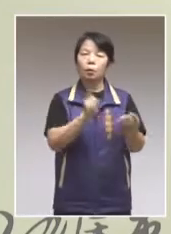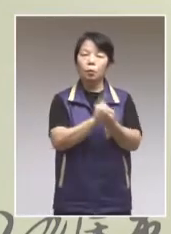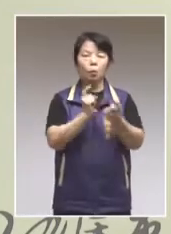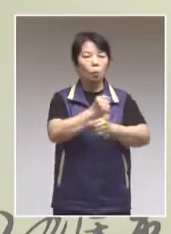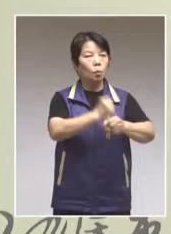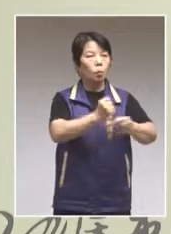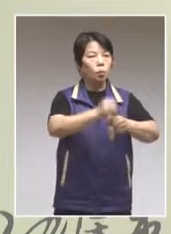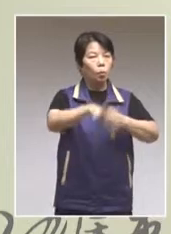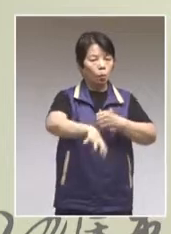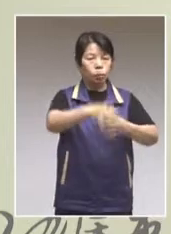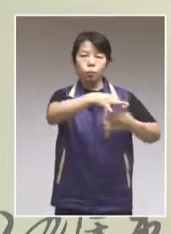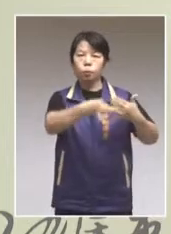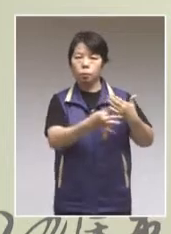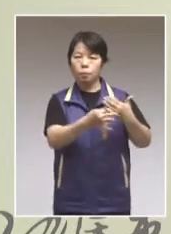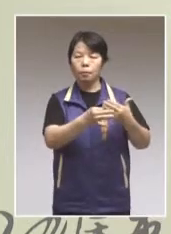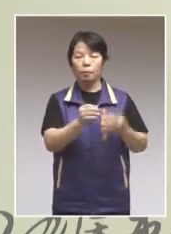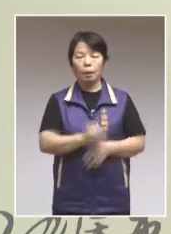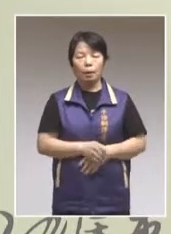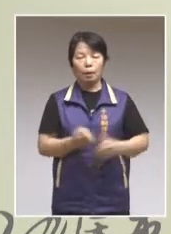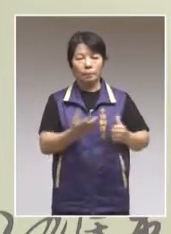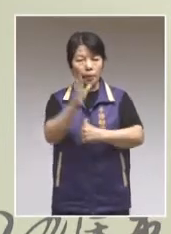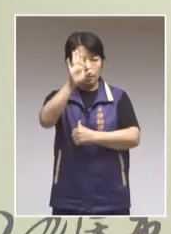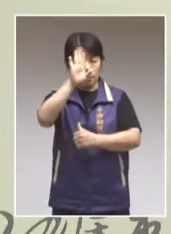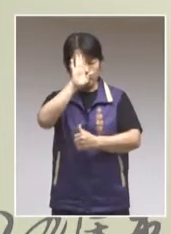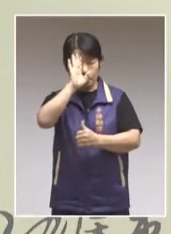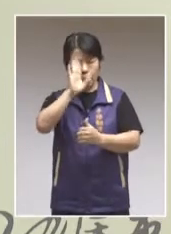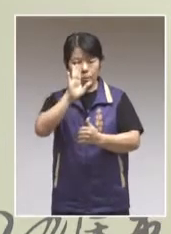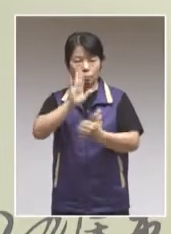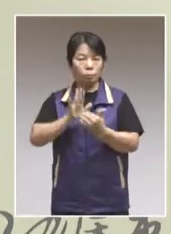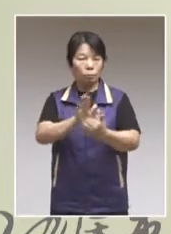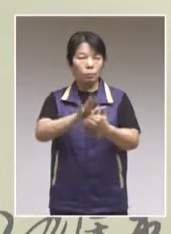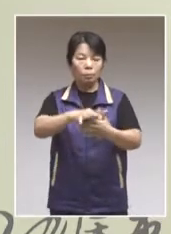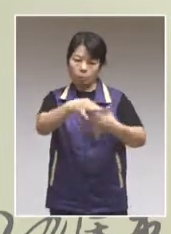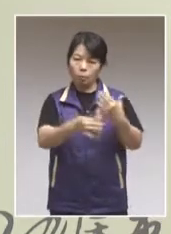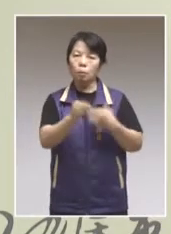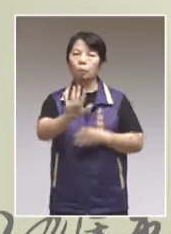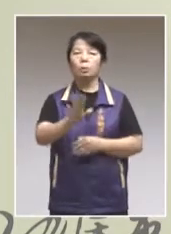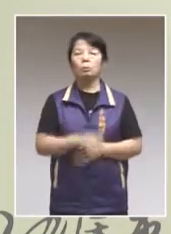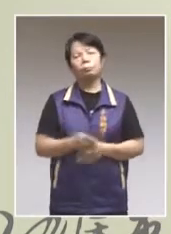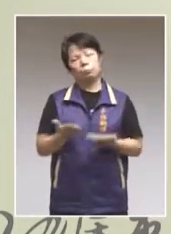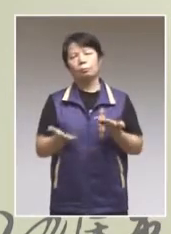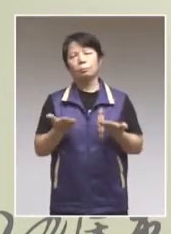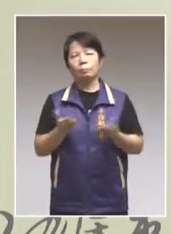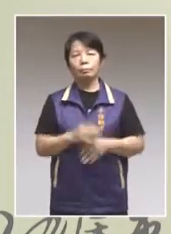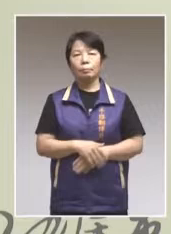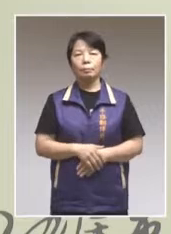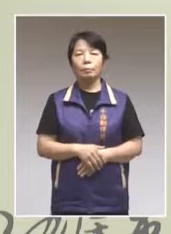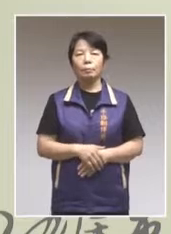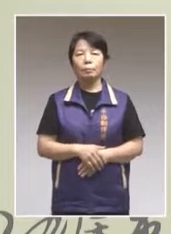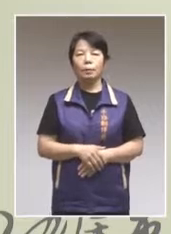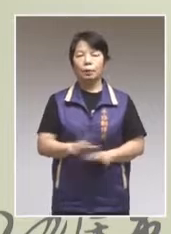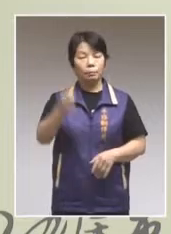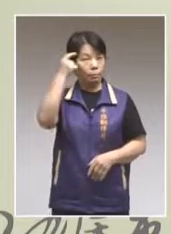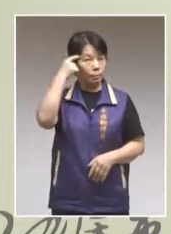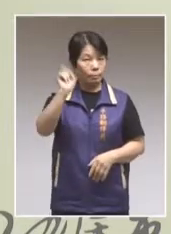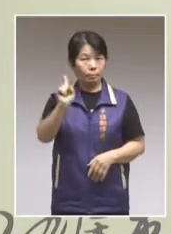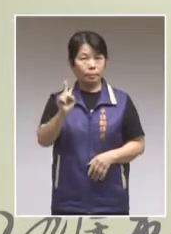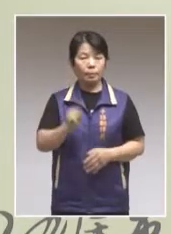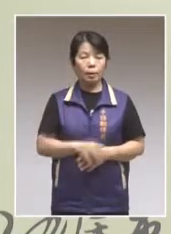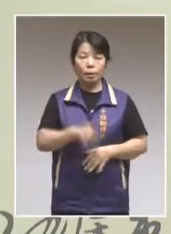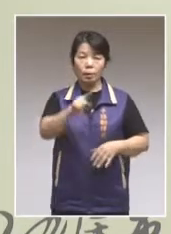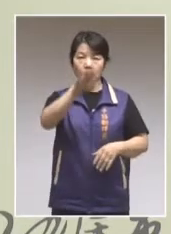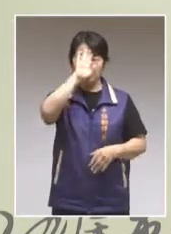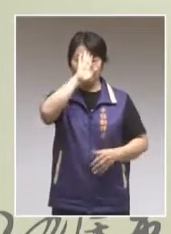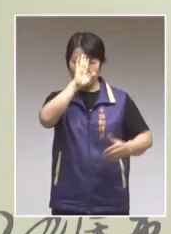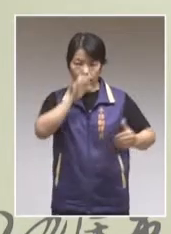共场所的规范，防疫措施的规范，其实都差不多。那意思是什么呢？当这个病